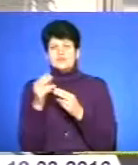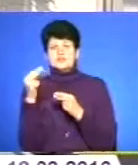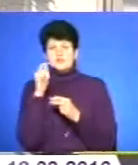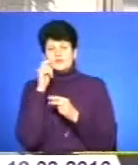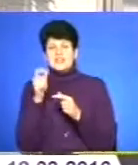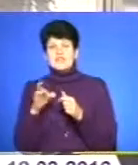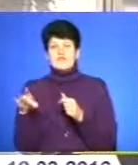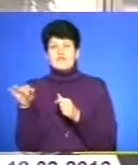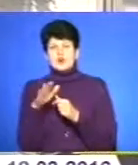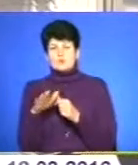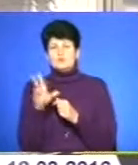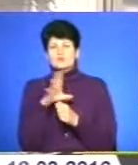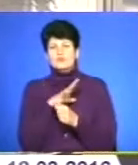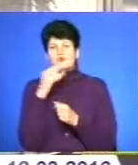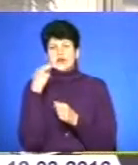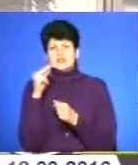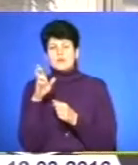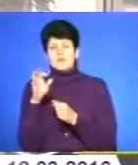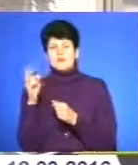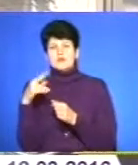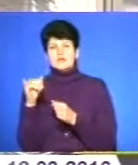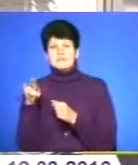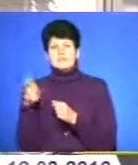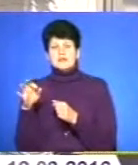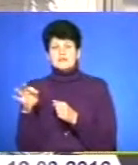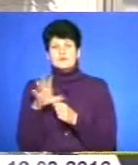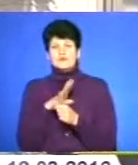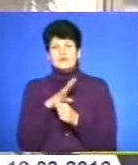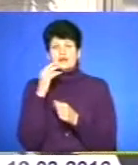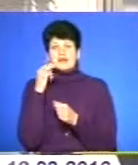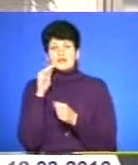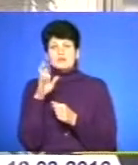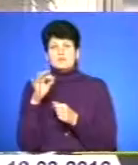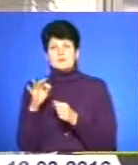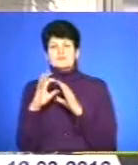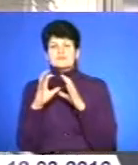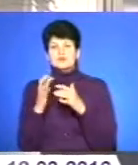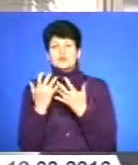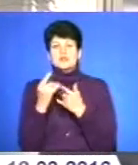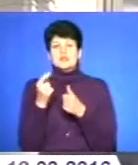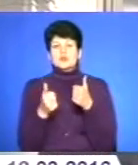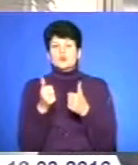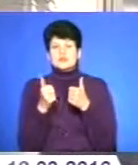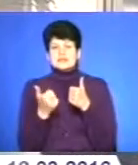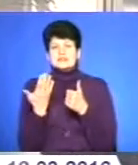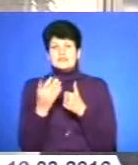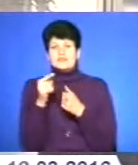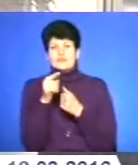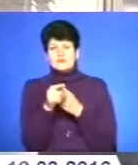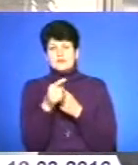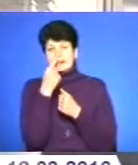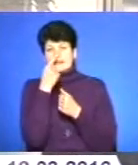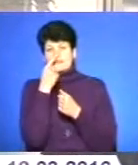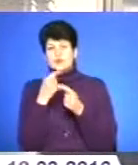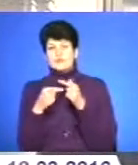самим кращим бодібілдером у Європі, а в цьому році можна сказати, що він став самим кращим бодібілдером світу, оскільки турнір, з якого він буквально